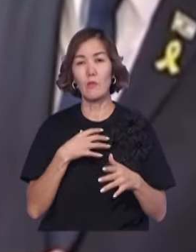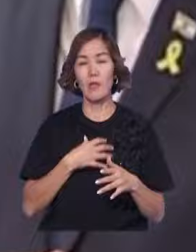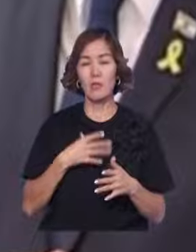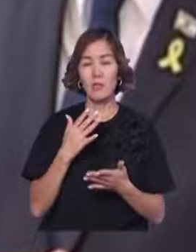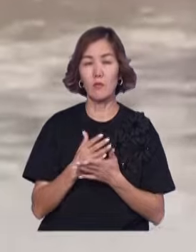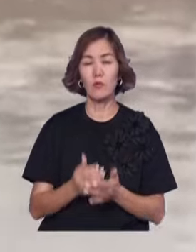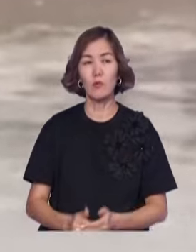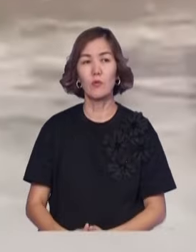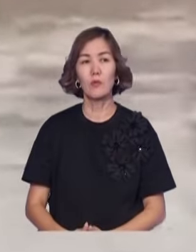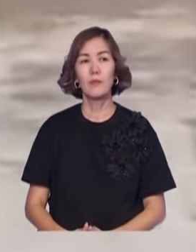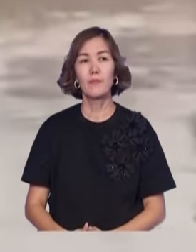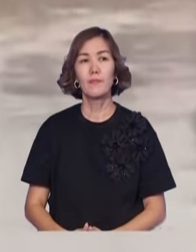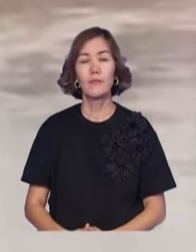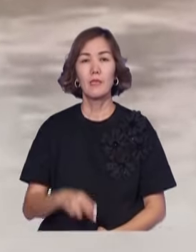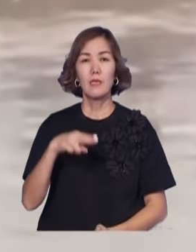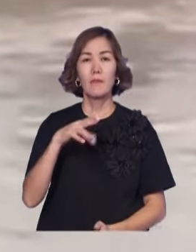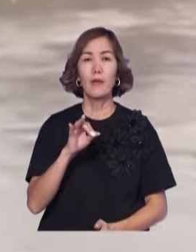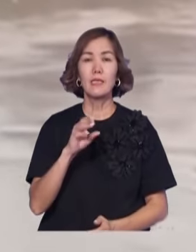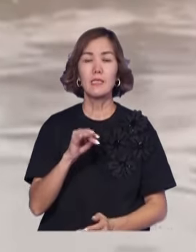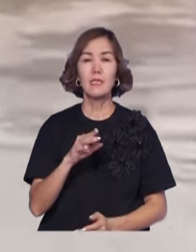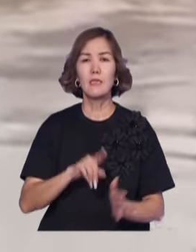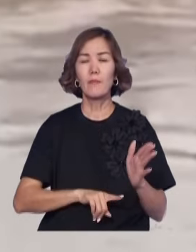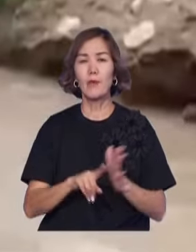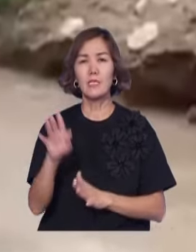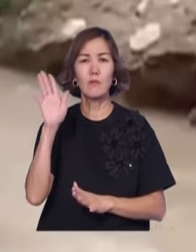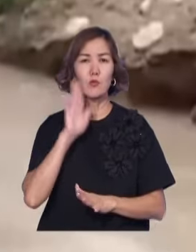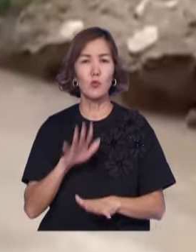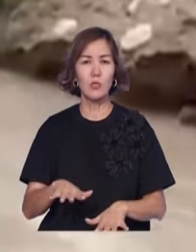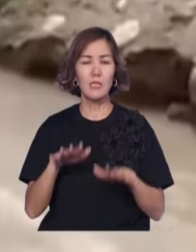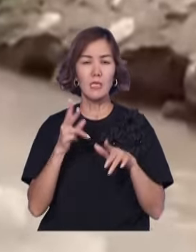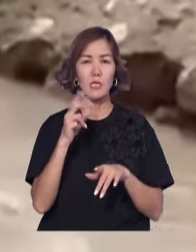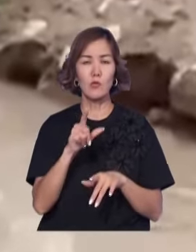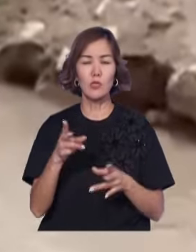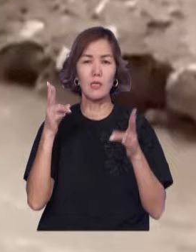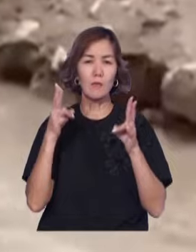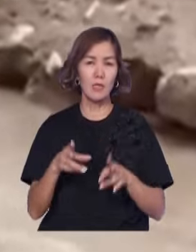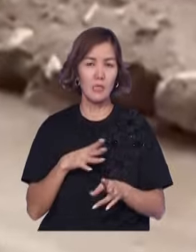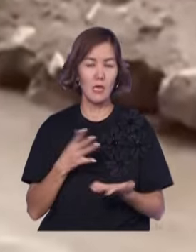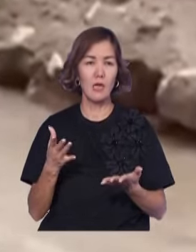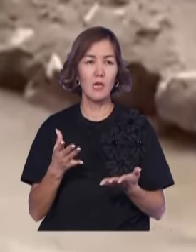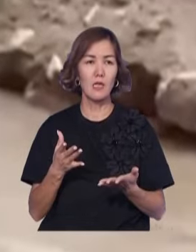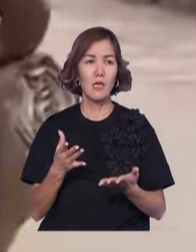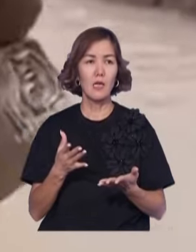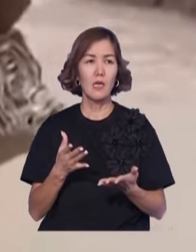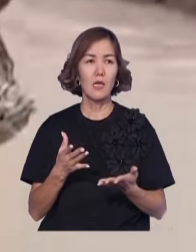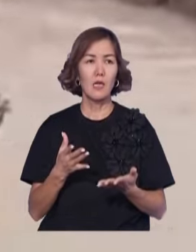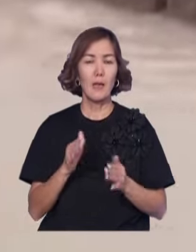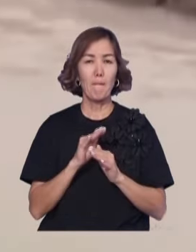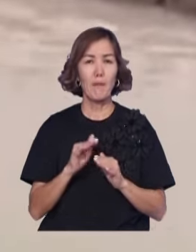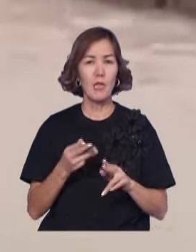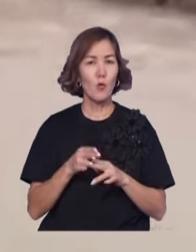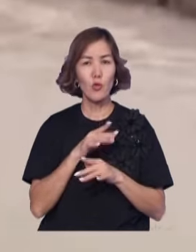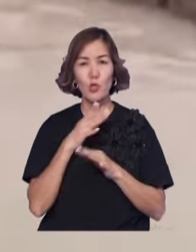отыр. Пәкістанда шілдеден бері тасқыннан 200-ден аса адам опат болды. Опат болғандар арасында бала